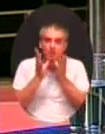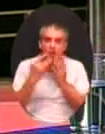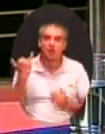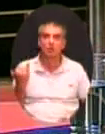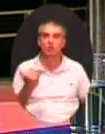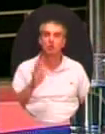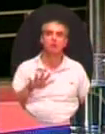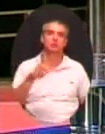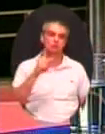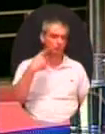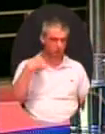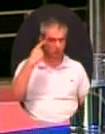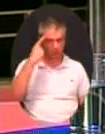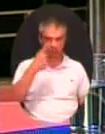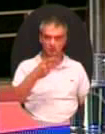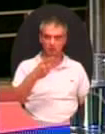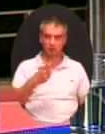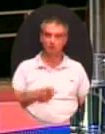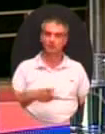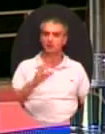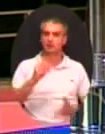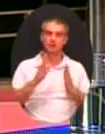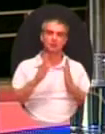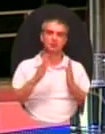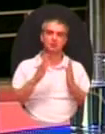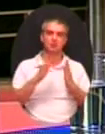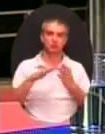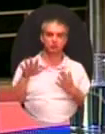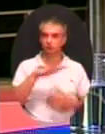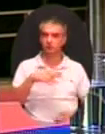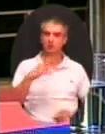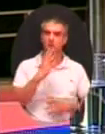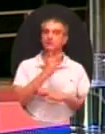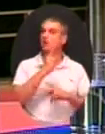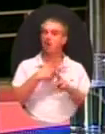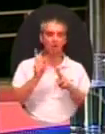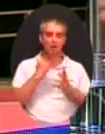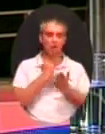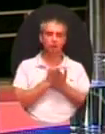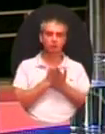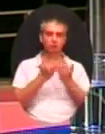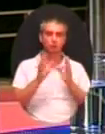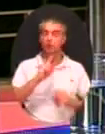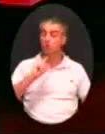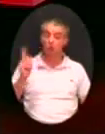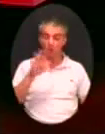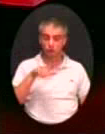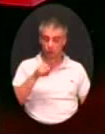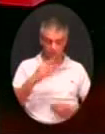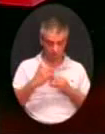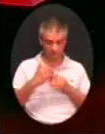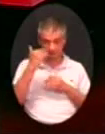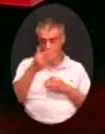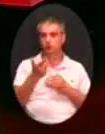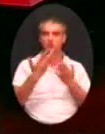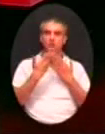כל האזור. לא, בערב כן, אני יודע שהיה. בתיירות, לשכונת היצחיים. לא, זה רק אלה שהם לא קשרים. כל השכונות. ממש בצד השני